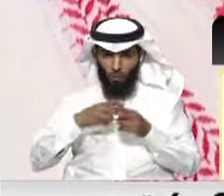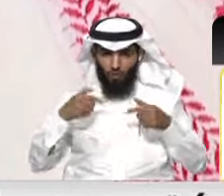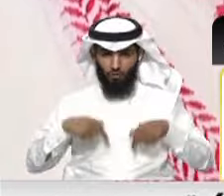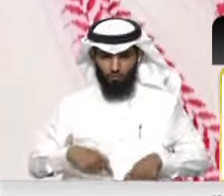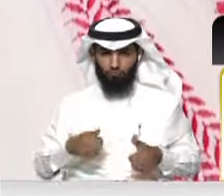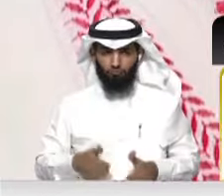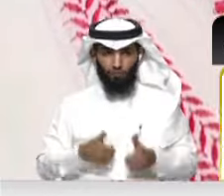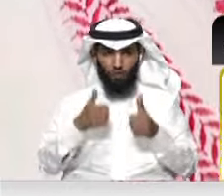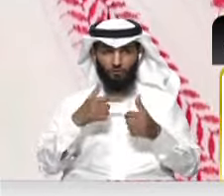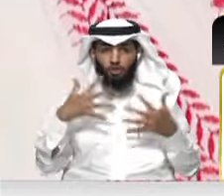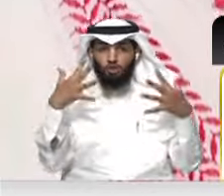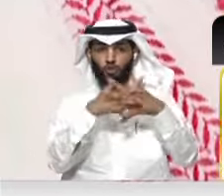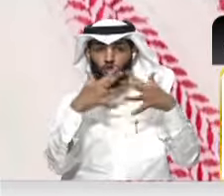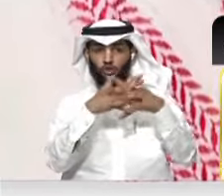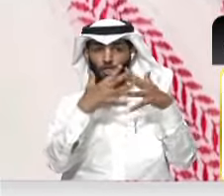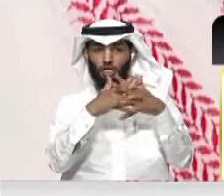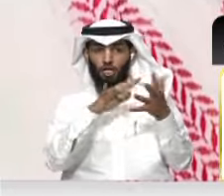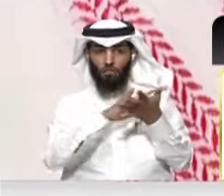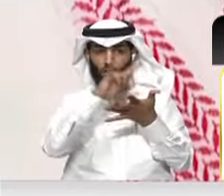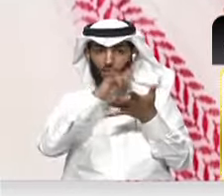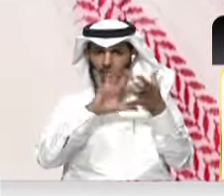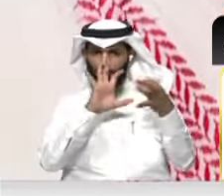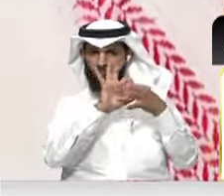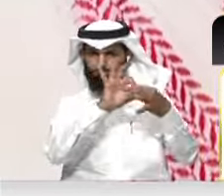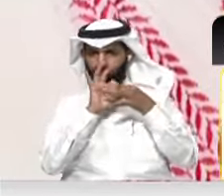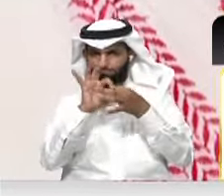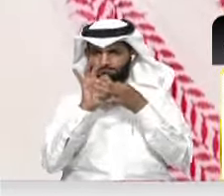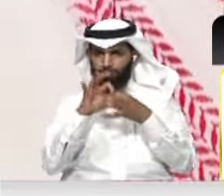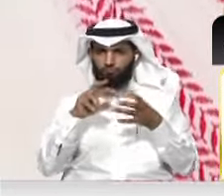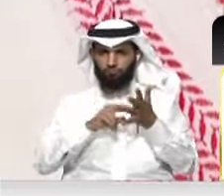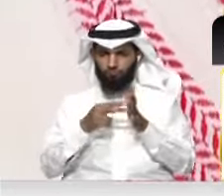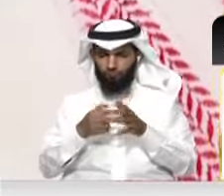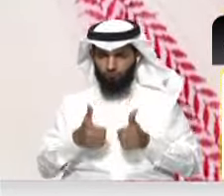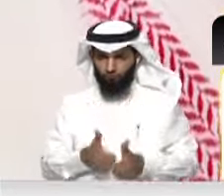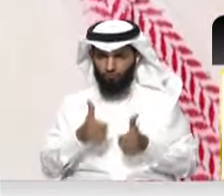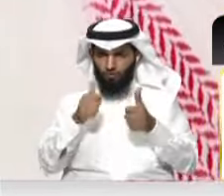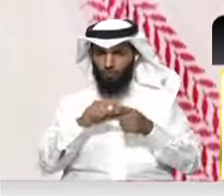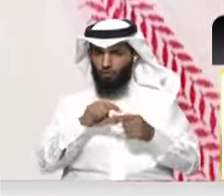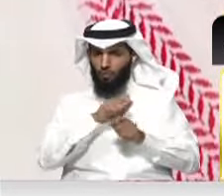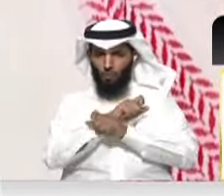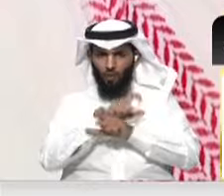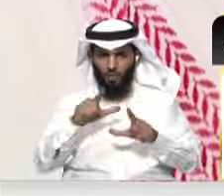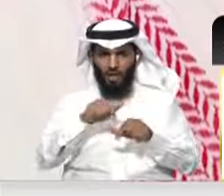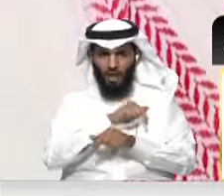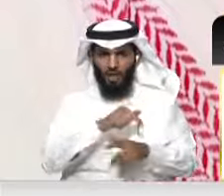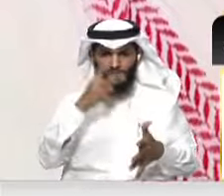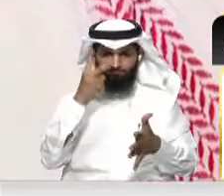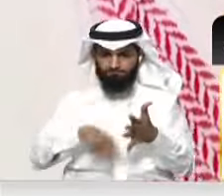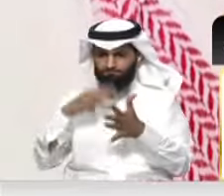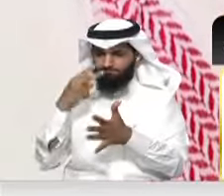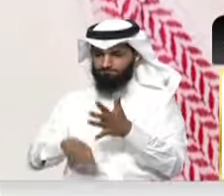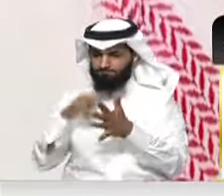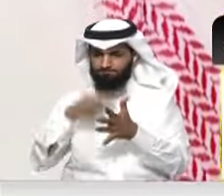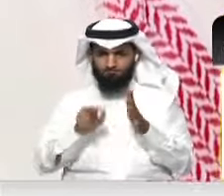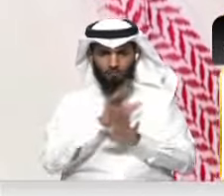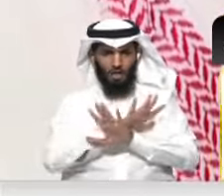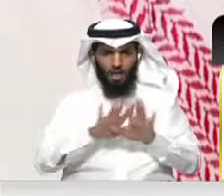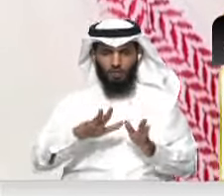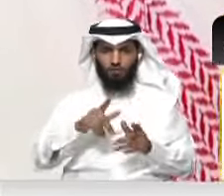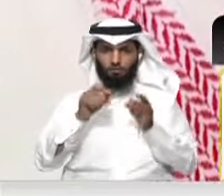الخدمات وشركات الطيران على حسب إجراءات التشغيلية الموجودة تم اعتماد إجراءات تشغيلية على موسم الحج